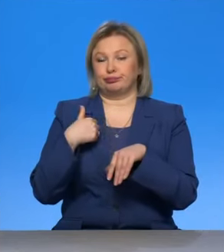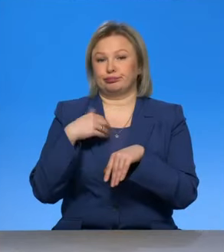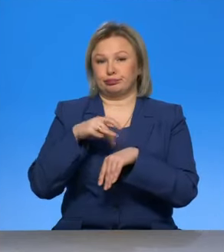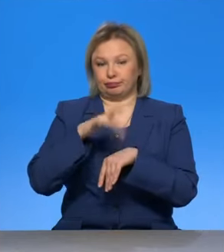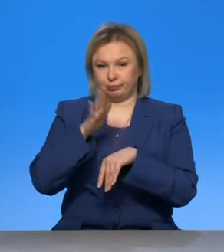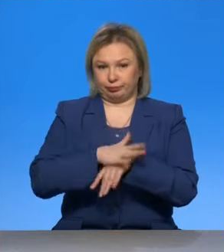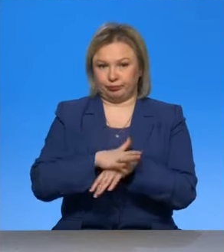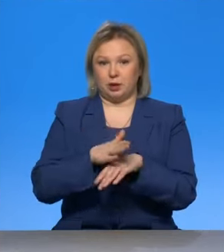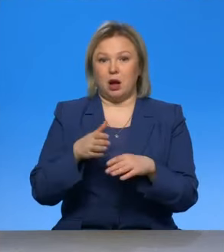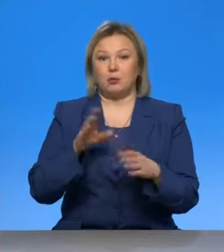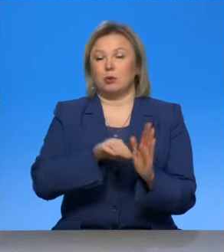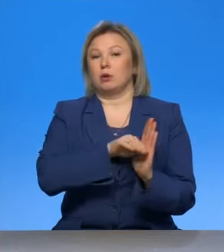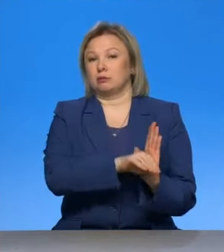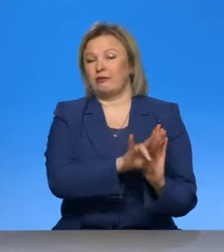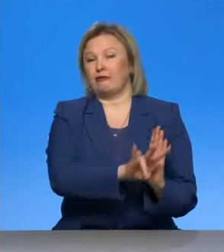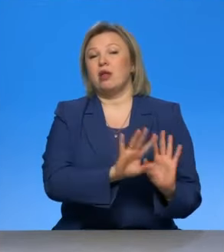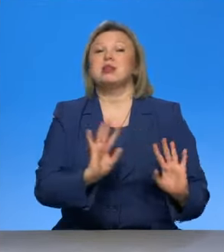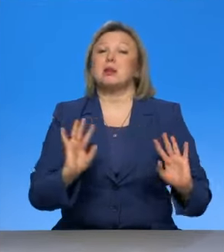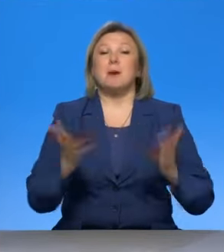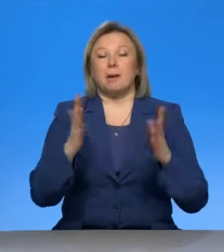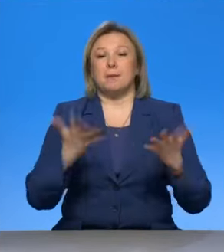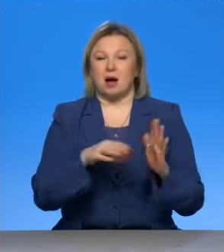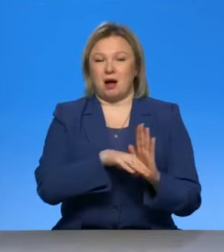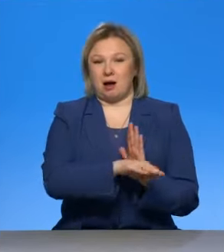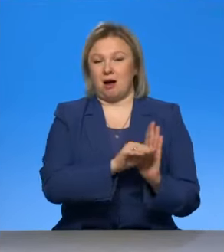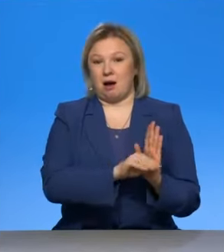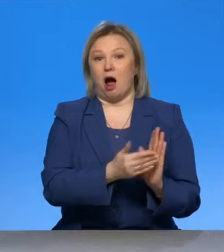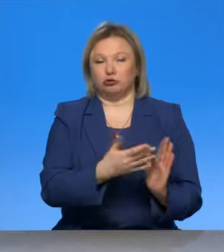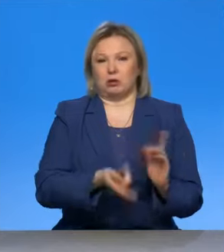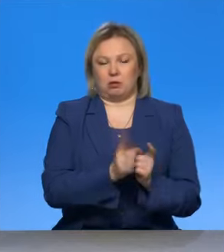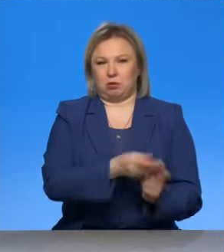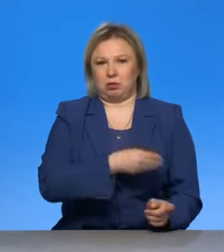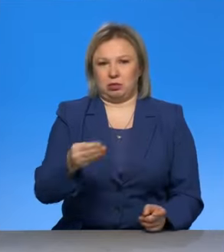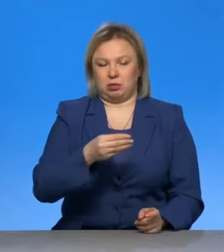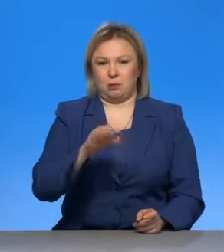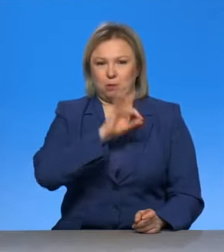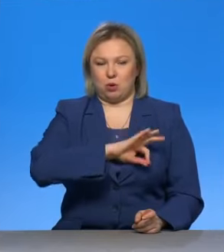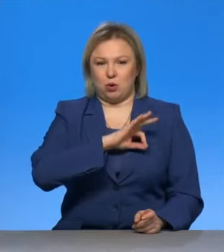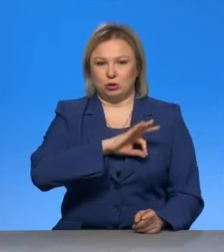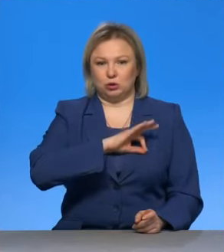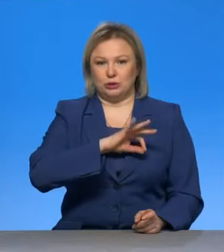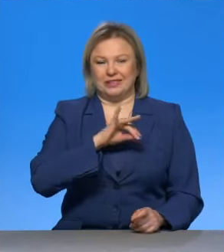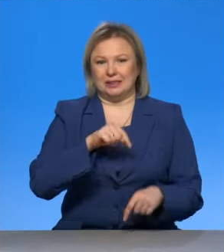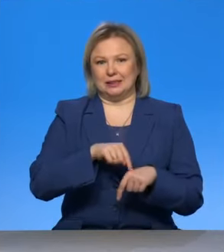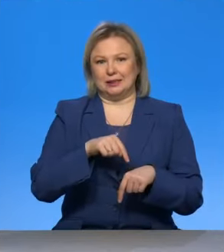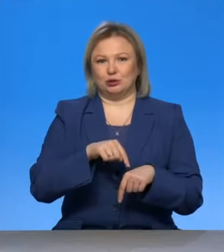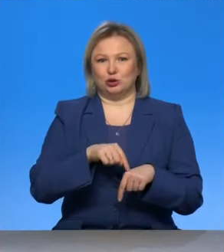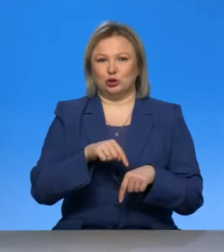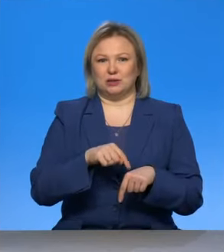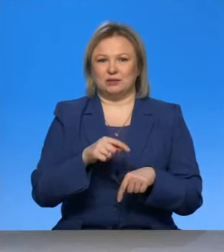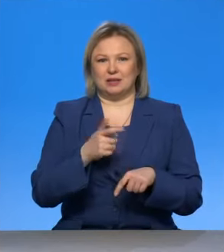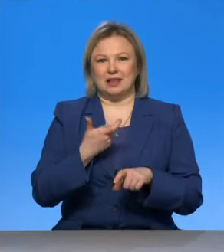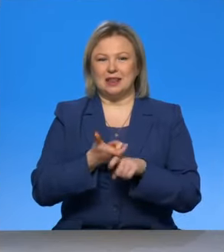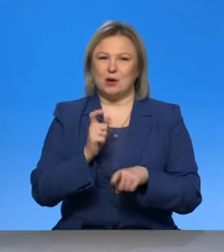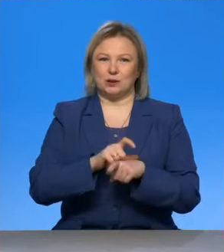Потом она лежала у меня на всякий случай. В итоге сейчас ей пользуюсь. И такое чувство, что это не очень